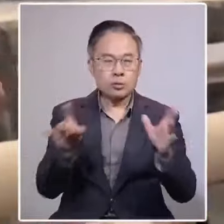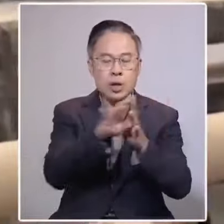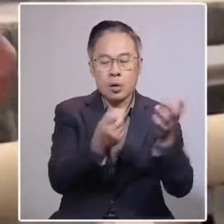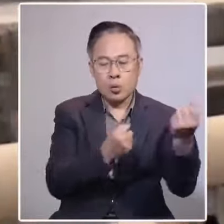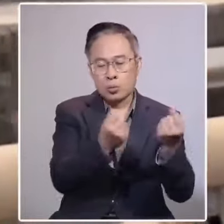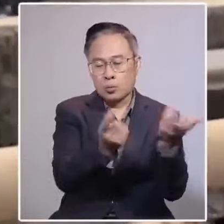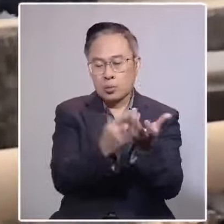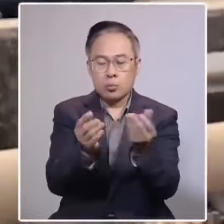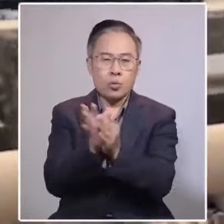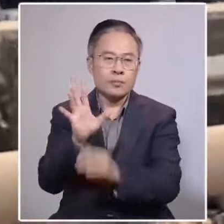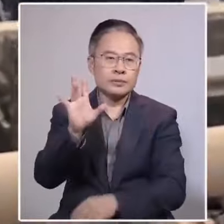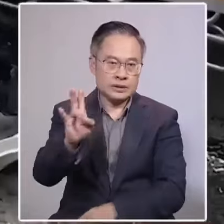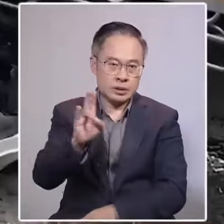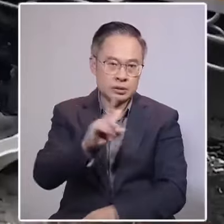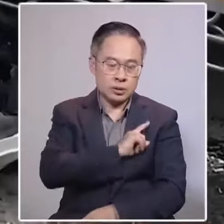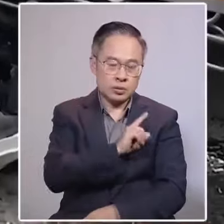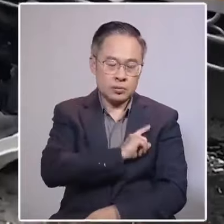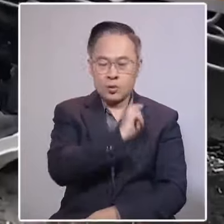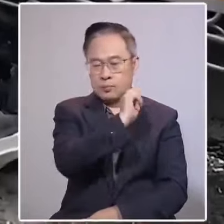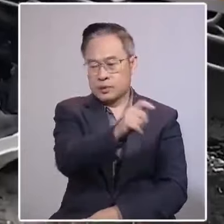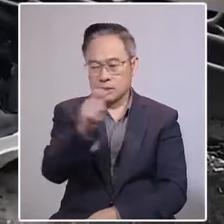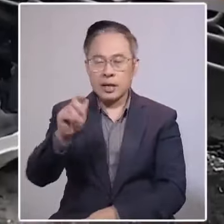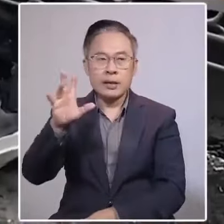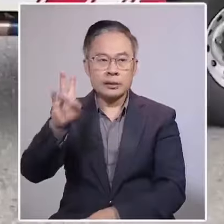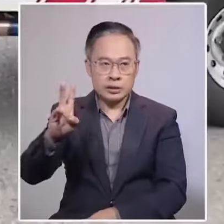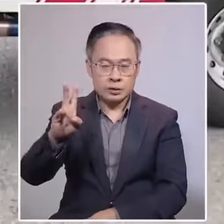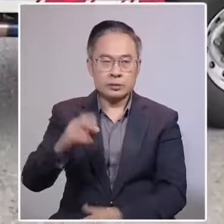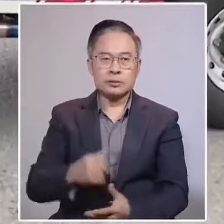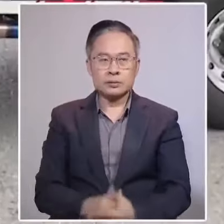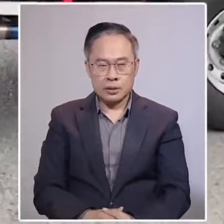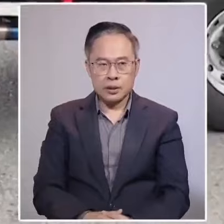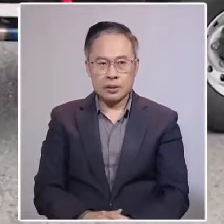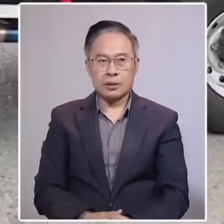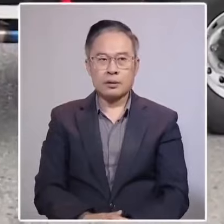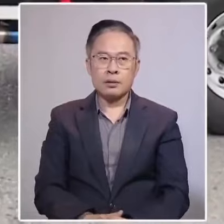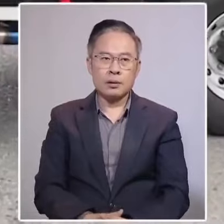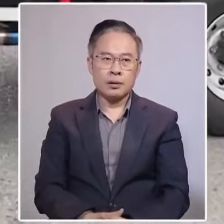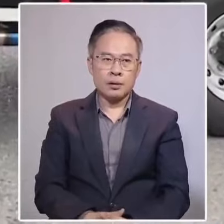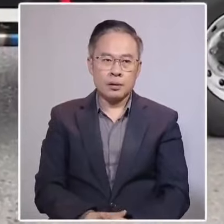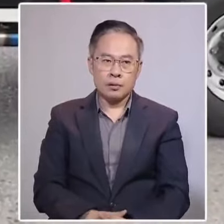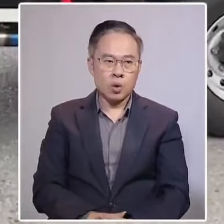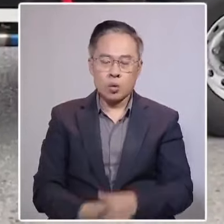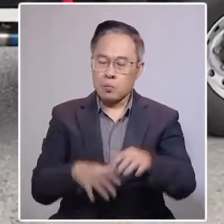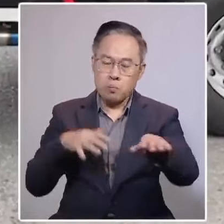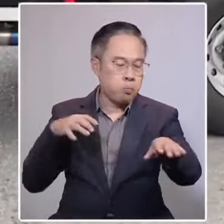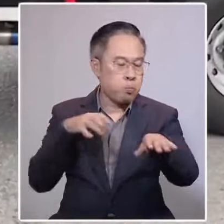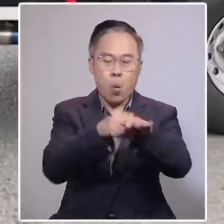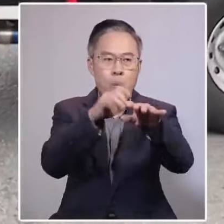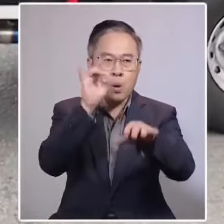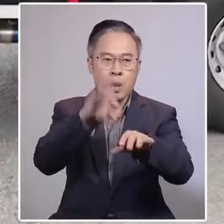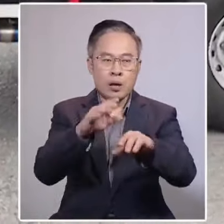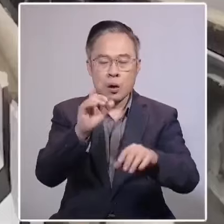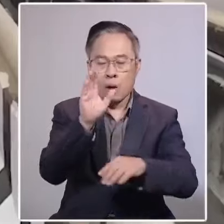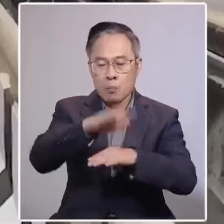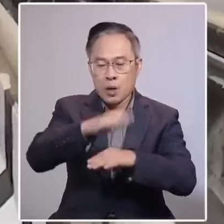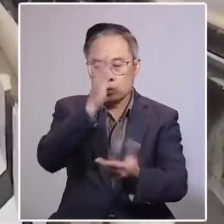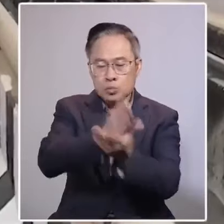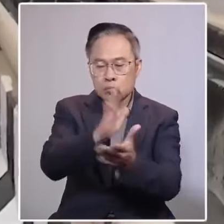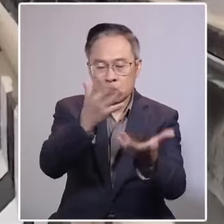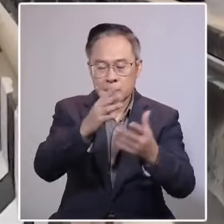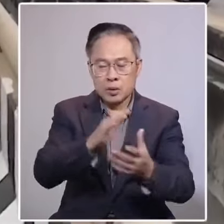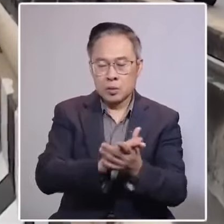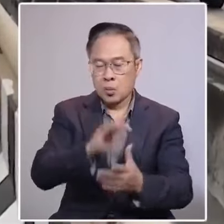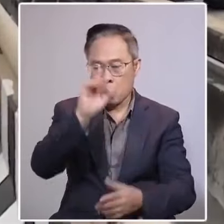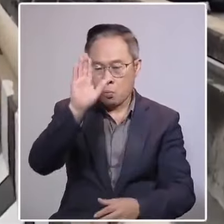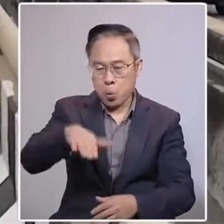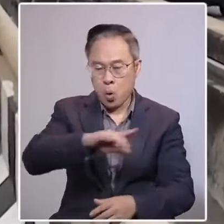คันแล้วว่าแต่ละคันนี่สภาพทางเสียหายเละเลยนะคะใช่เนี่ยนะฮะก็คือไม่ได้เบรคเลยแหละถ้าชนเข้ามาเต็มๆแบบนี้เนี่ยนะครับก็ถูก